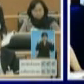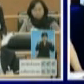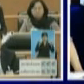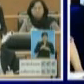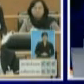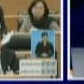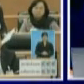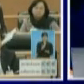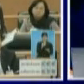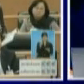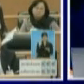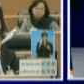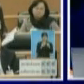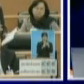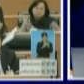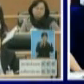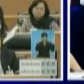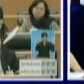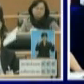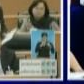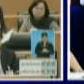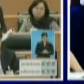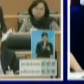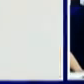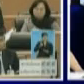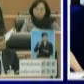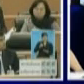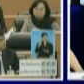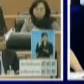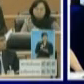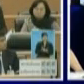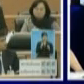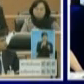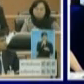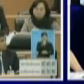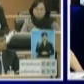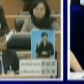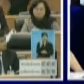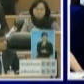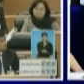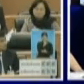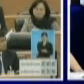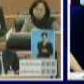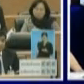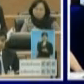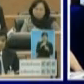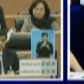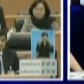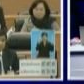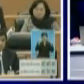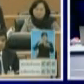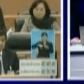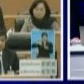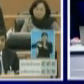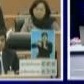ญเหมือนกันนะ ประธานสภา ผู้หญิงหนึ่งคนที่ยืนหยัดในเรื่องของคำถามตั้งแต่เช้ายันบ่ายหวังว่าอาหารเที่ยงจะทำให้ลืมเธอก็ไม่ลืม